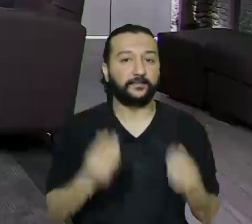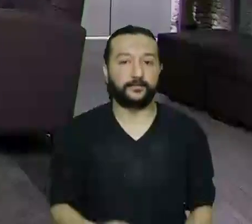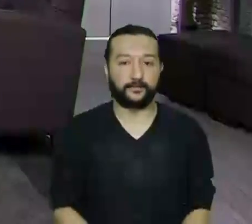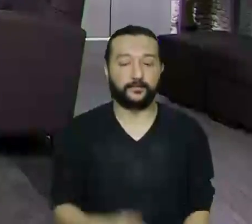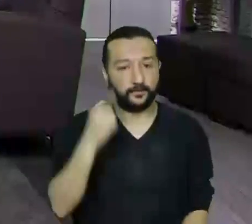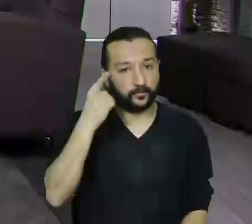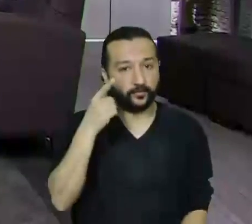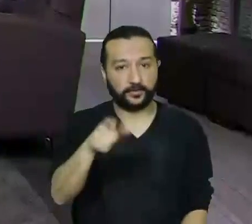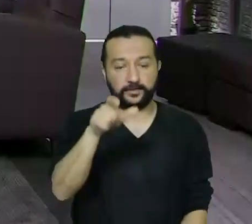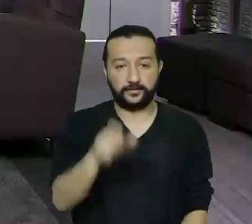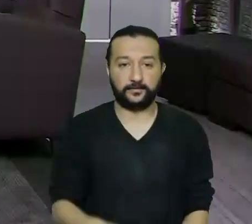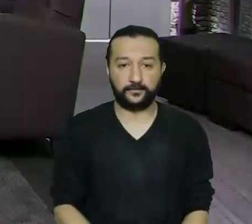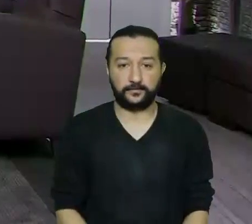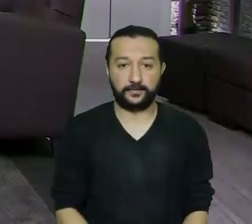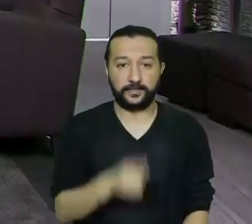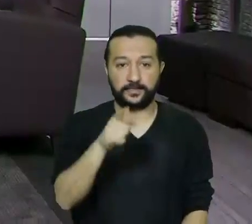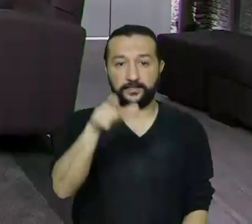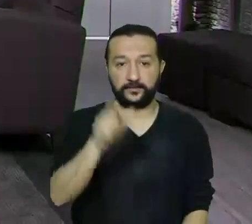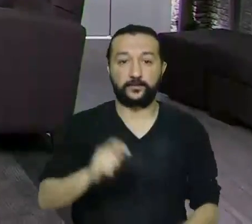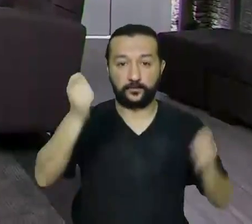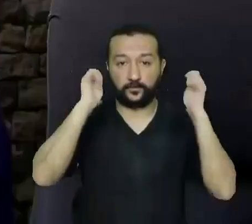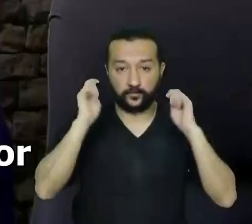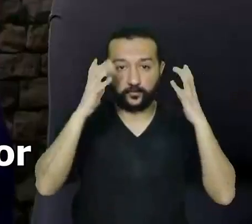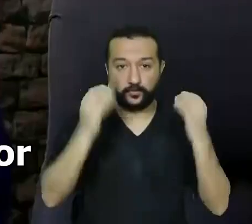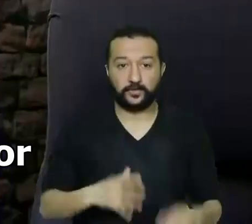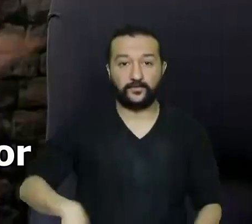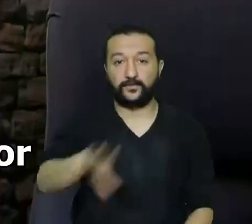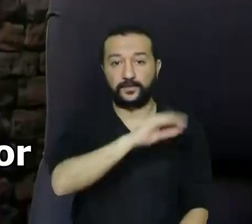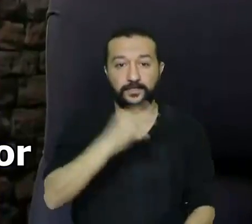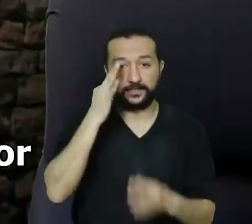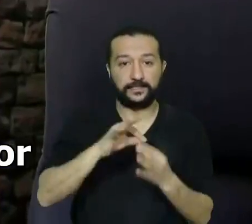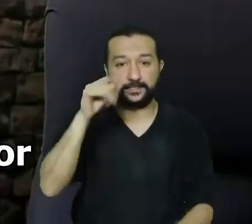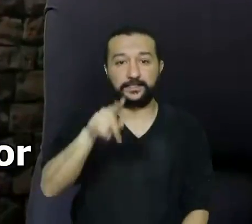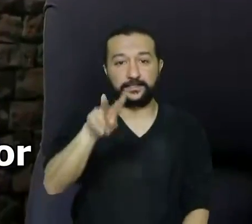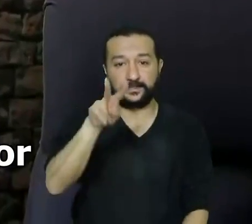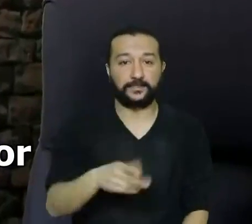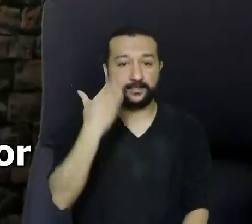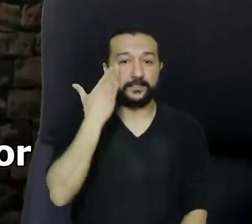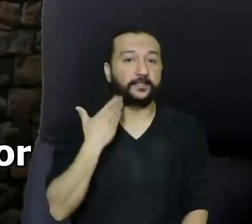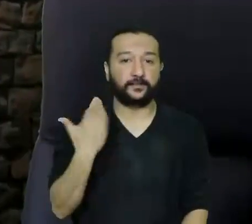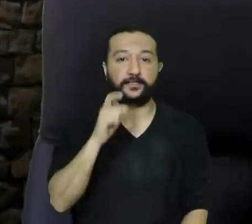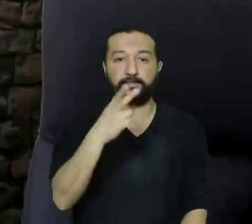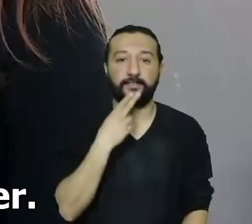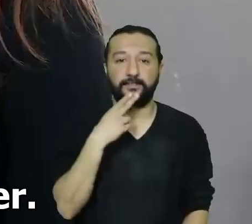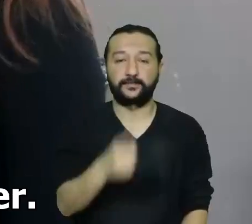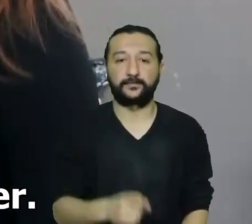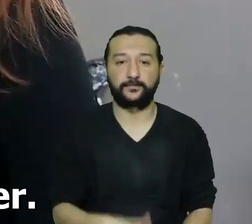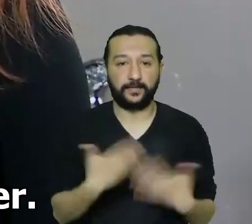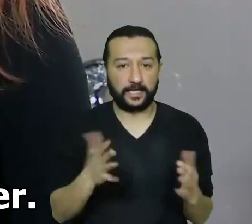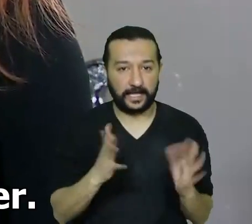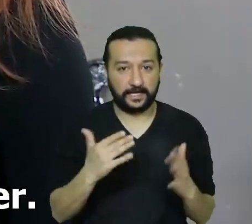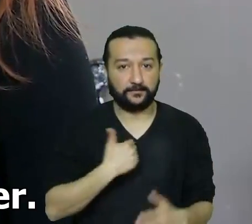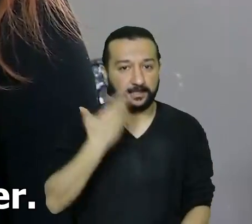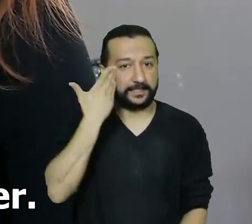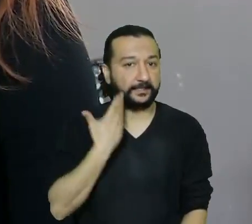yani? Düşünsenize. Siz duş alıyorsunuz ve insanlar sizi seyrediyor Cavidan Hanım.